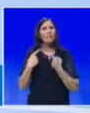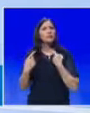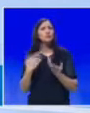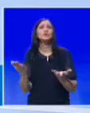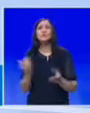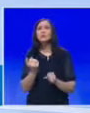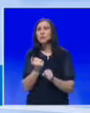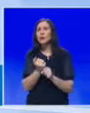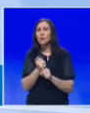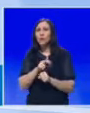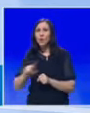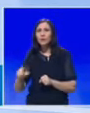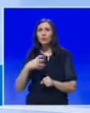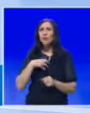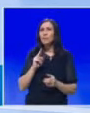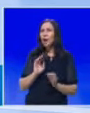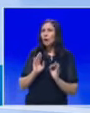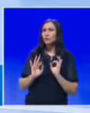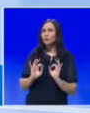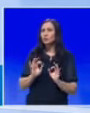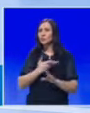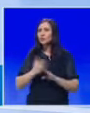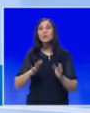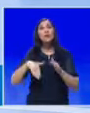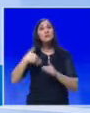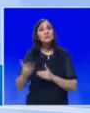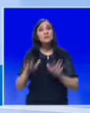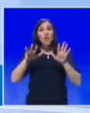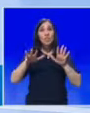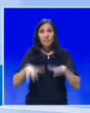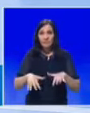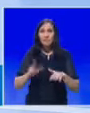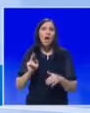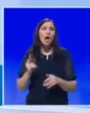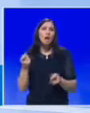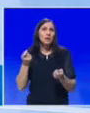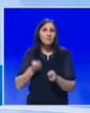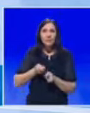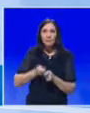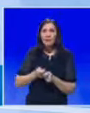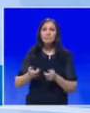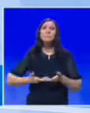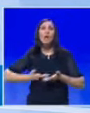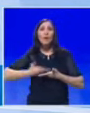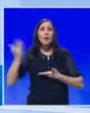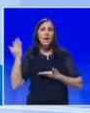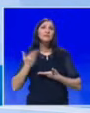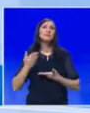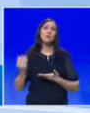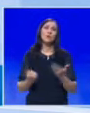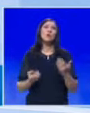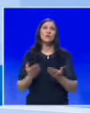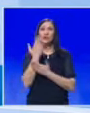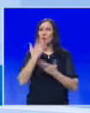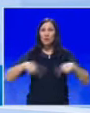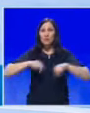как да продължат следващите 9 месеца, как да реализираме декларацията от началото на академик Денков и Габриел за прозрачен механизъм за